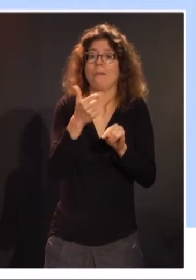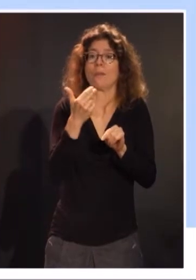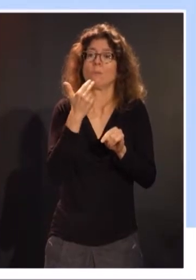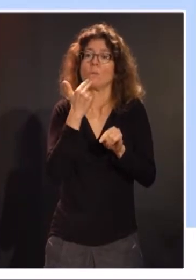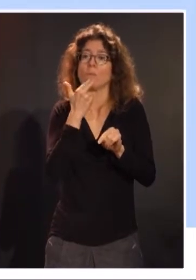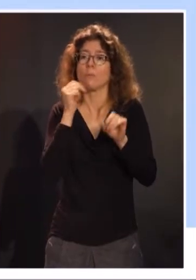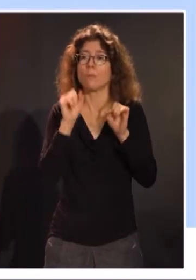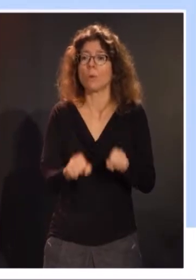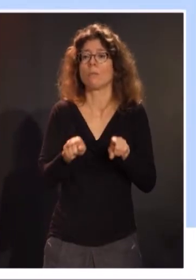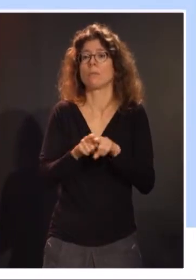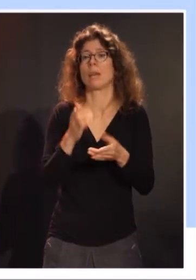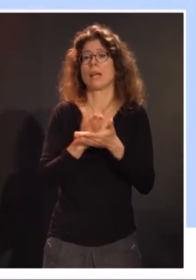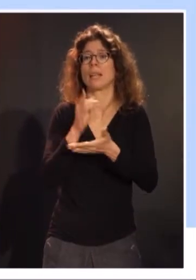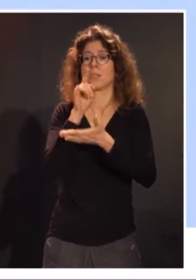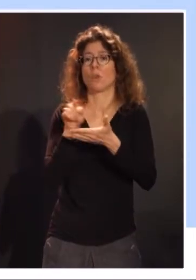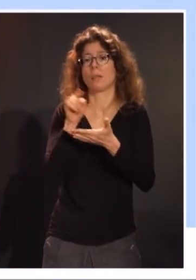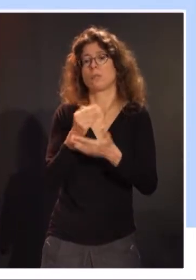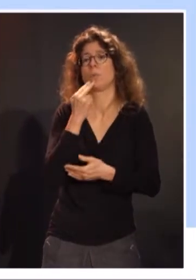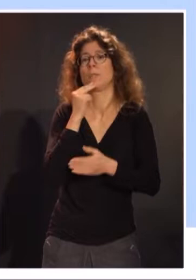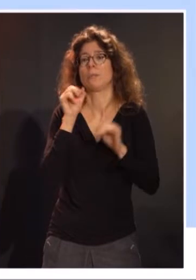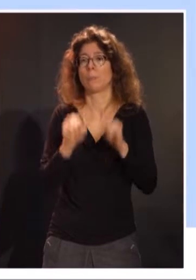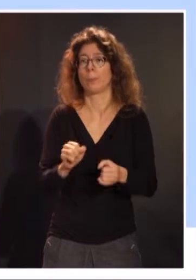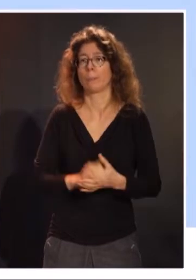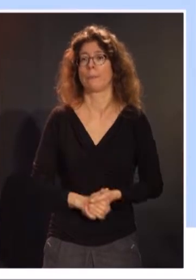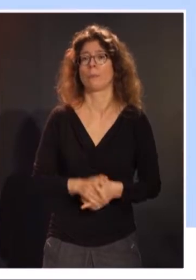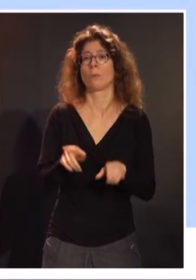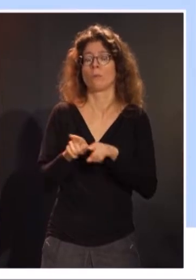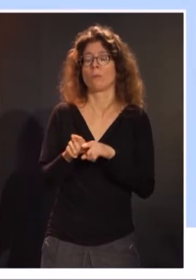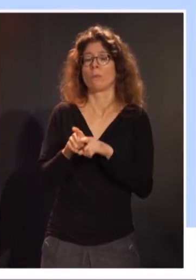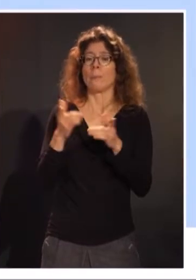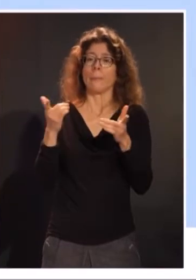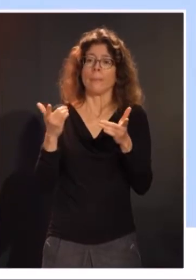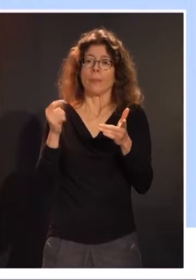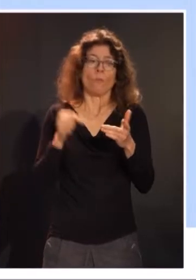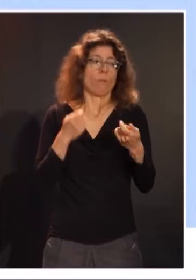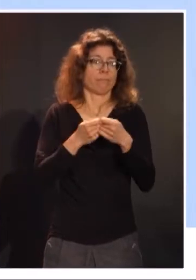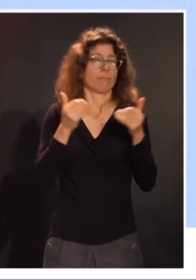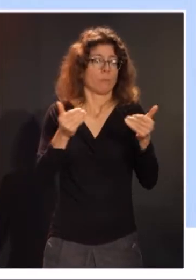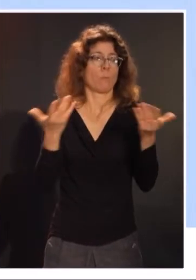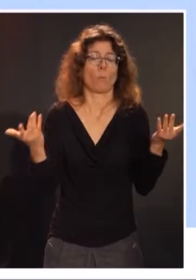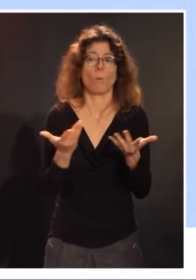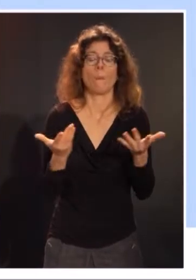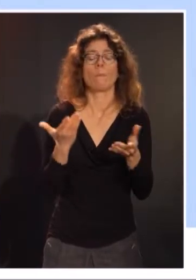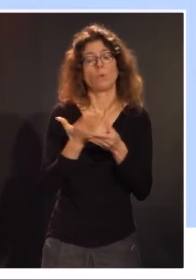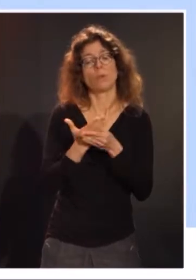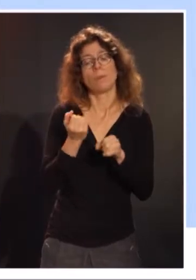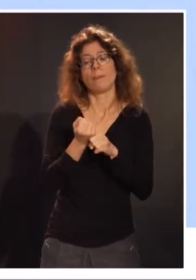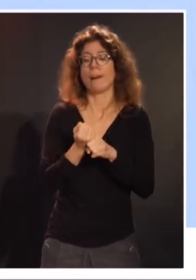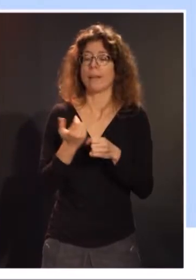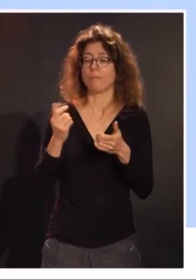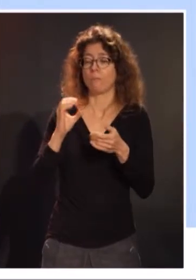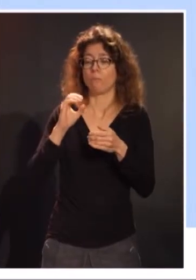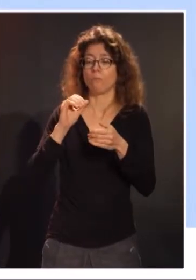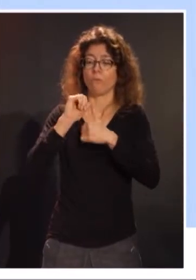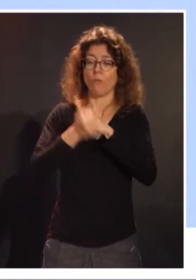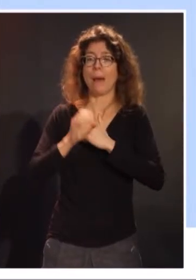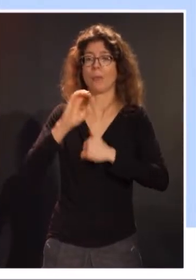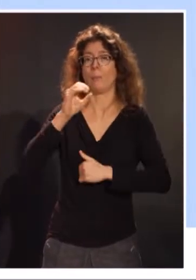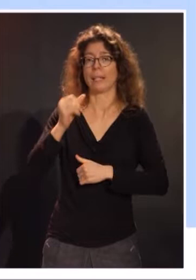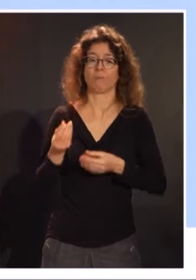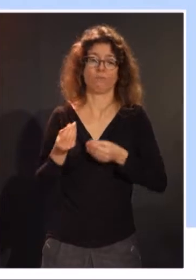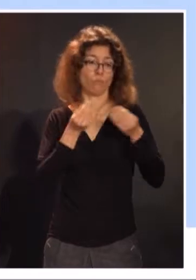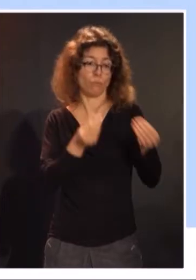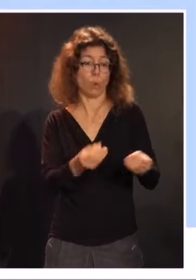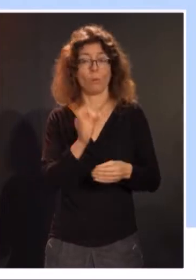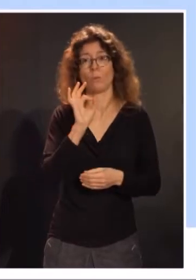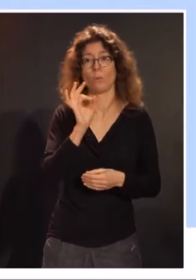vocale pour les devoirs. Dans les adaptations à maintenir, donc fournir les documents de travail au format numérique, donc ça c'est pas un